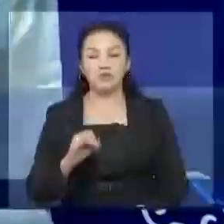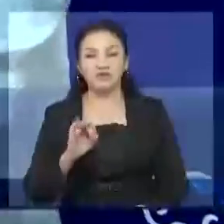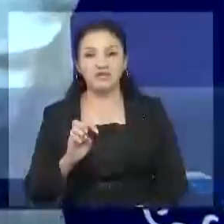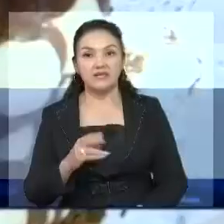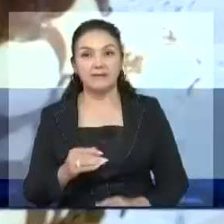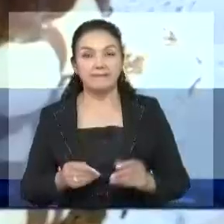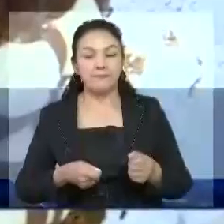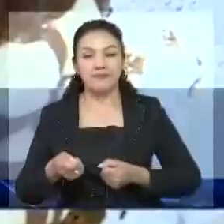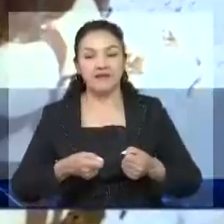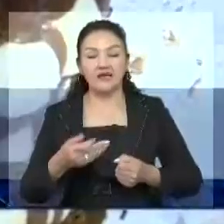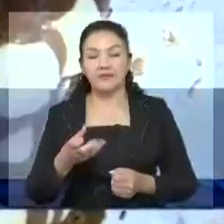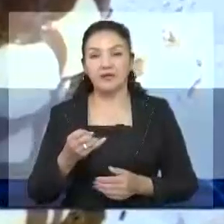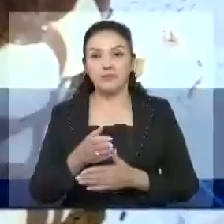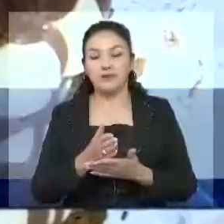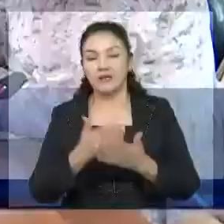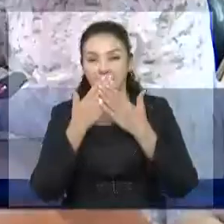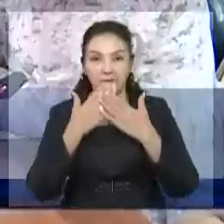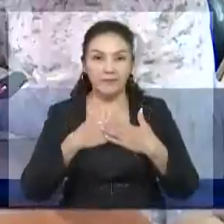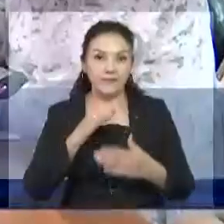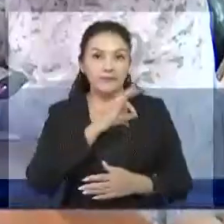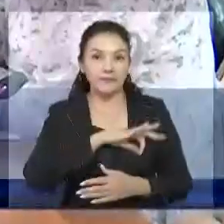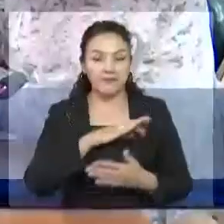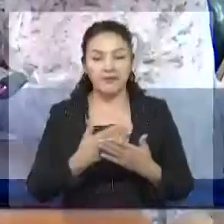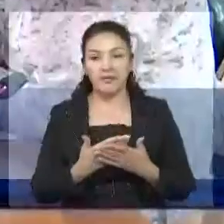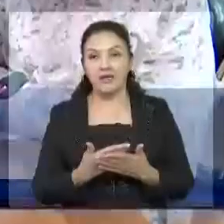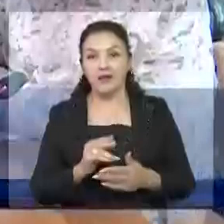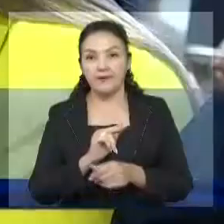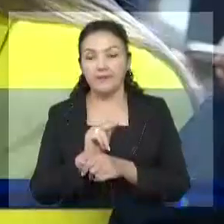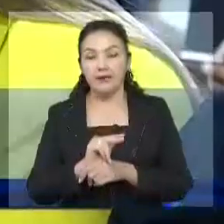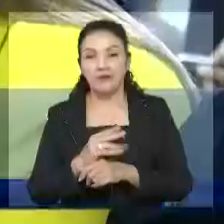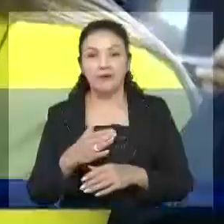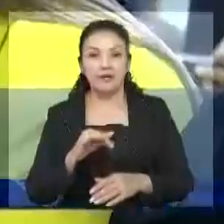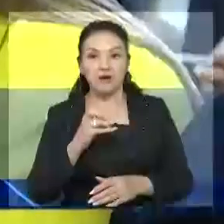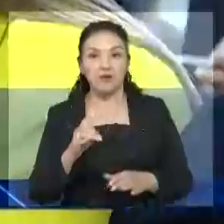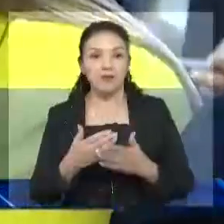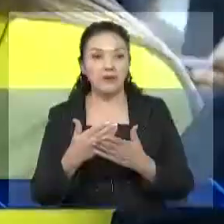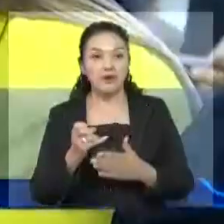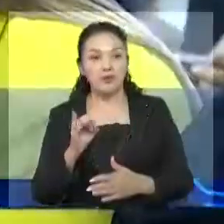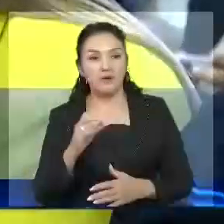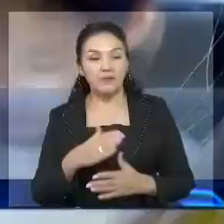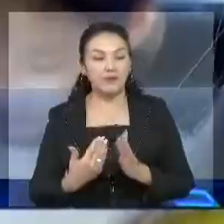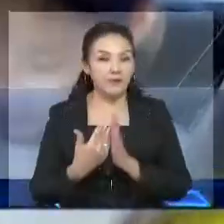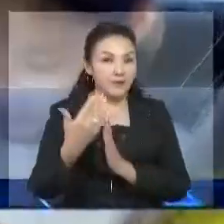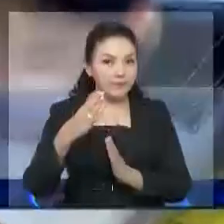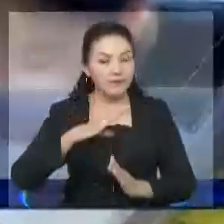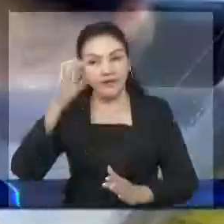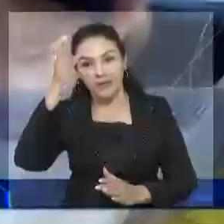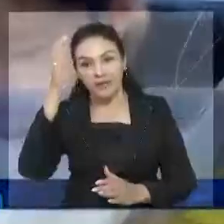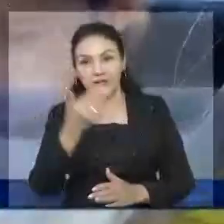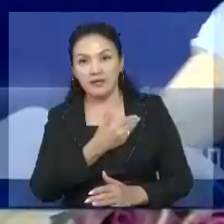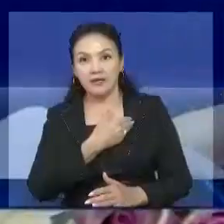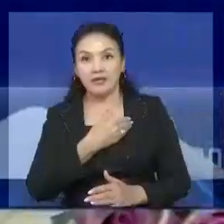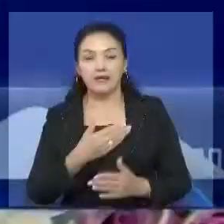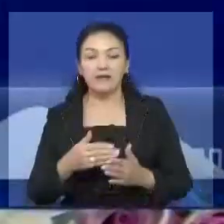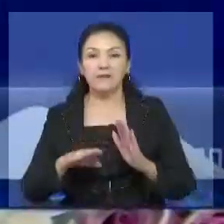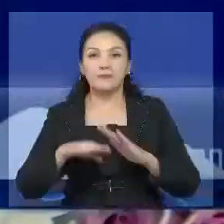кондитерский магазин. Будучи пекарем-любителем, она воспользовалась шансом пройти обучение по профилю. Любовь высоко оценивает полученные знания и намерена применить